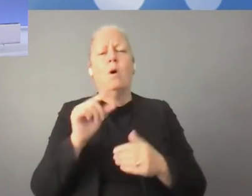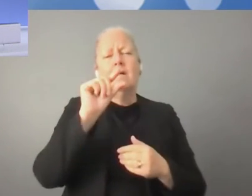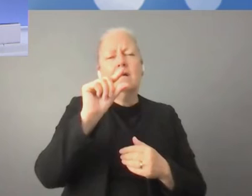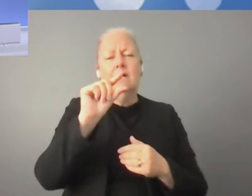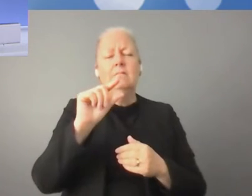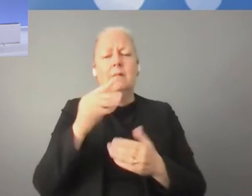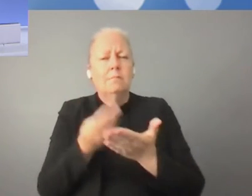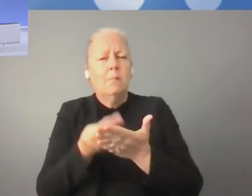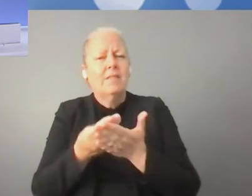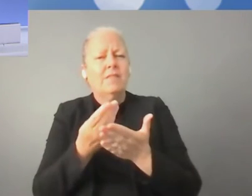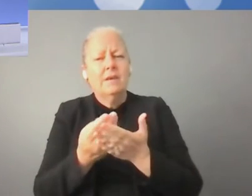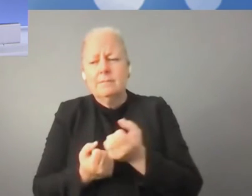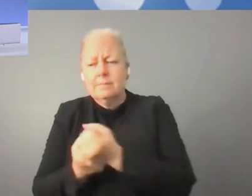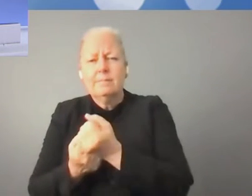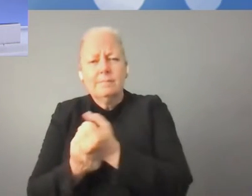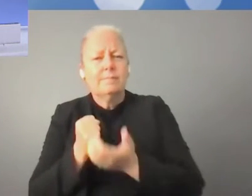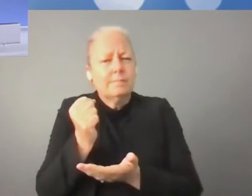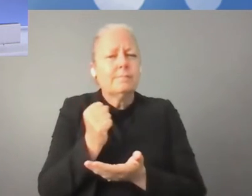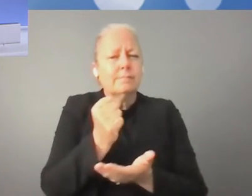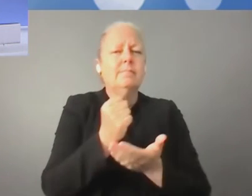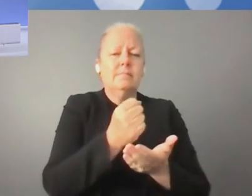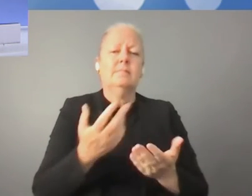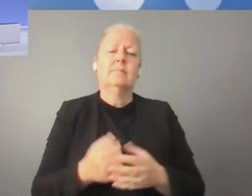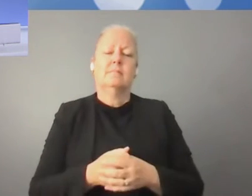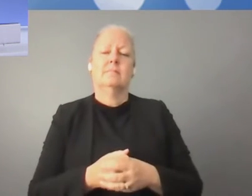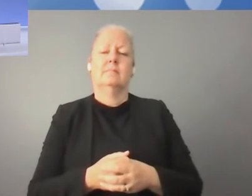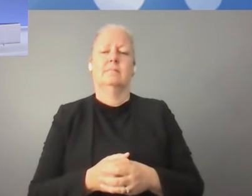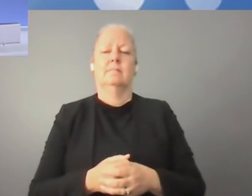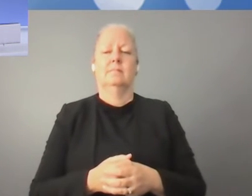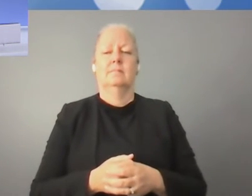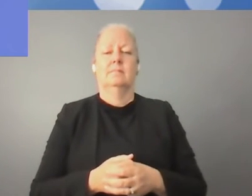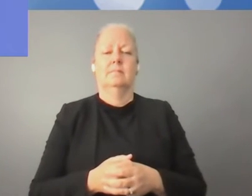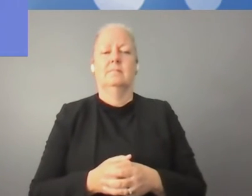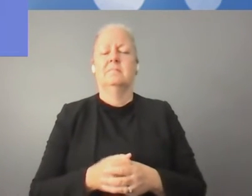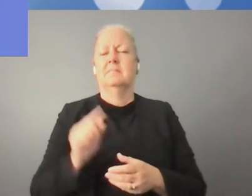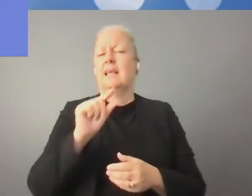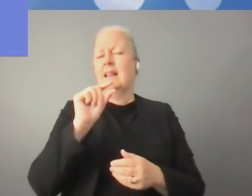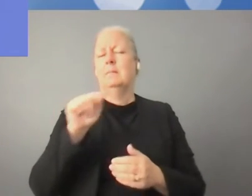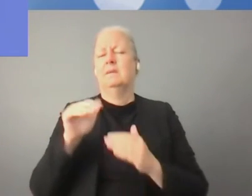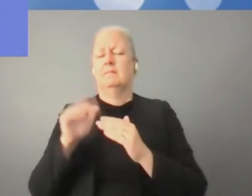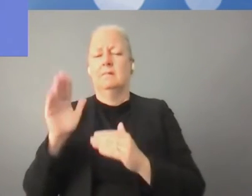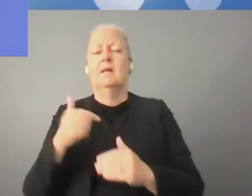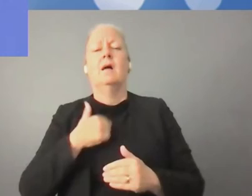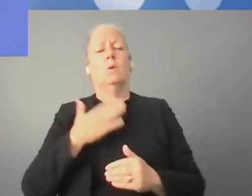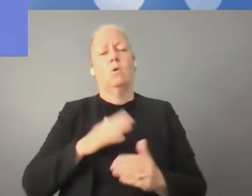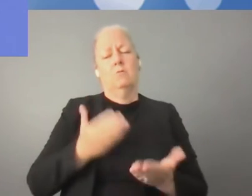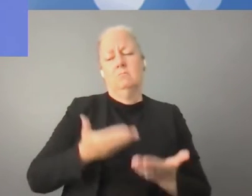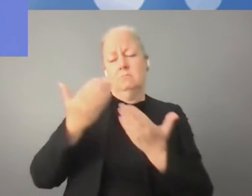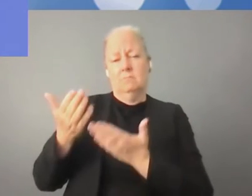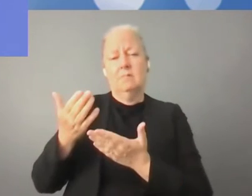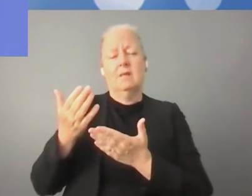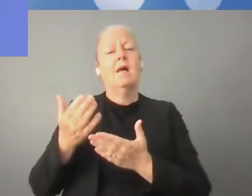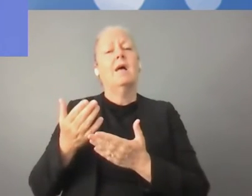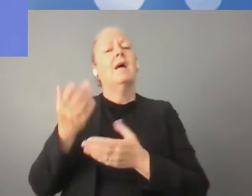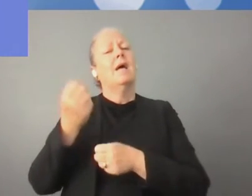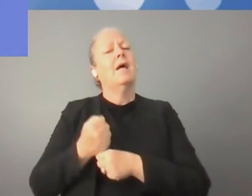это очень большой источник поддержки, даже не на самом раннем этапе, но и